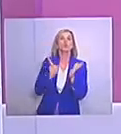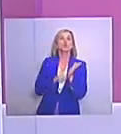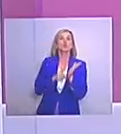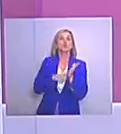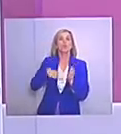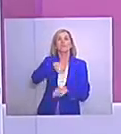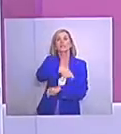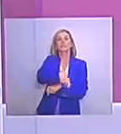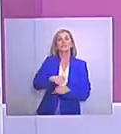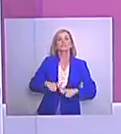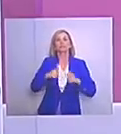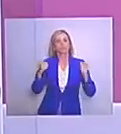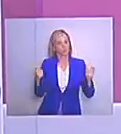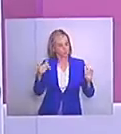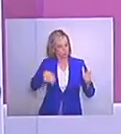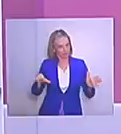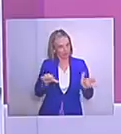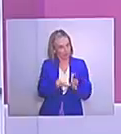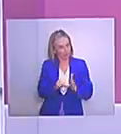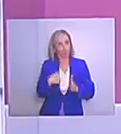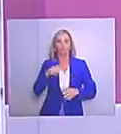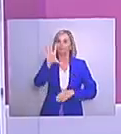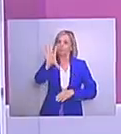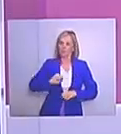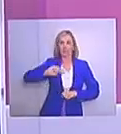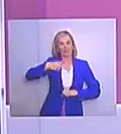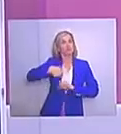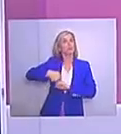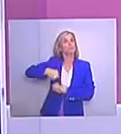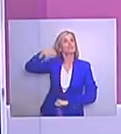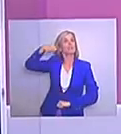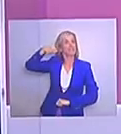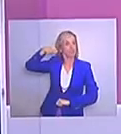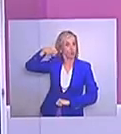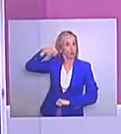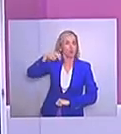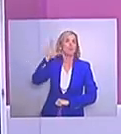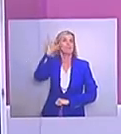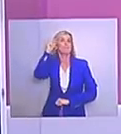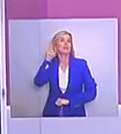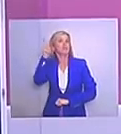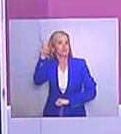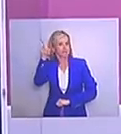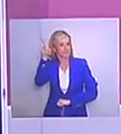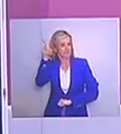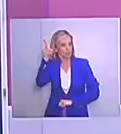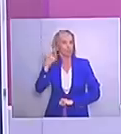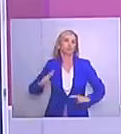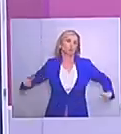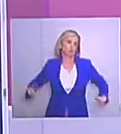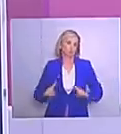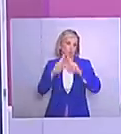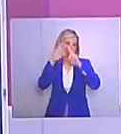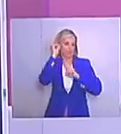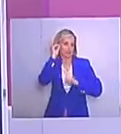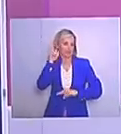βάλω κάποιον άλλο στη θέση σας? Σας είχε πει κάτι τέτοιο κυρία Κωνσταντοπούλου ή θα σας μεταφέρει σε άλλη εκλογική περιφέρεια? Όχι, δεν μου